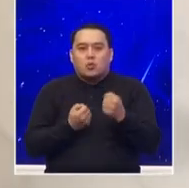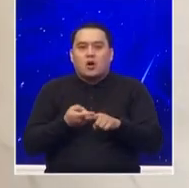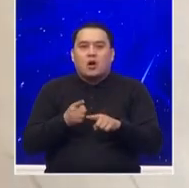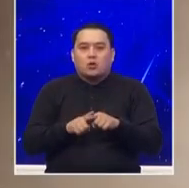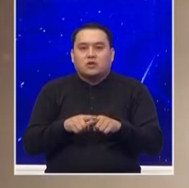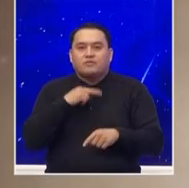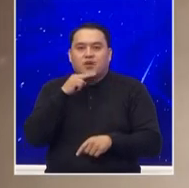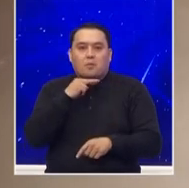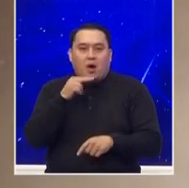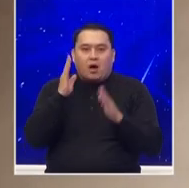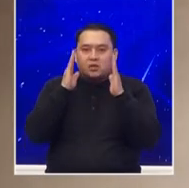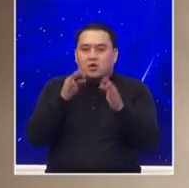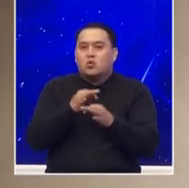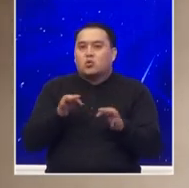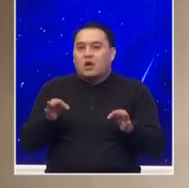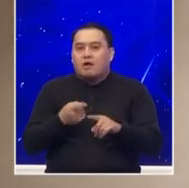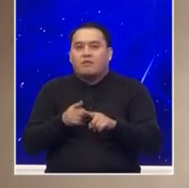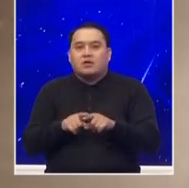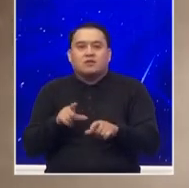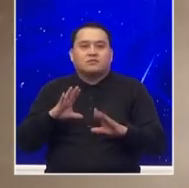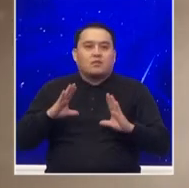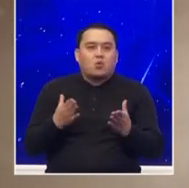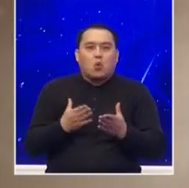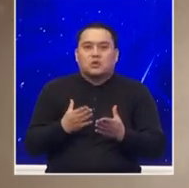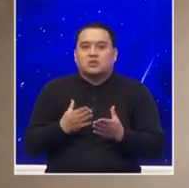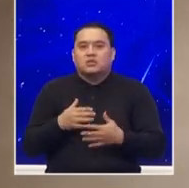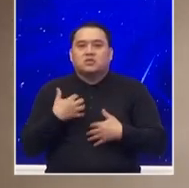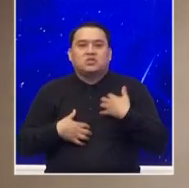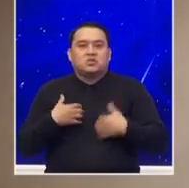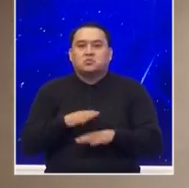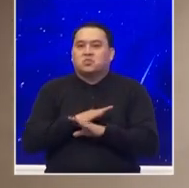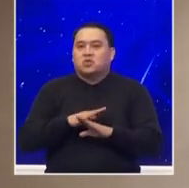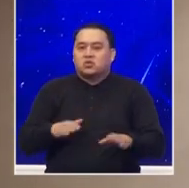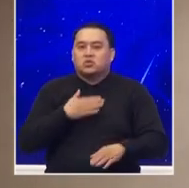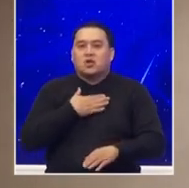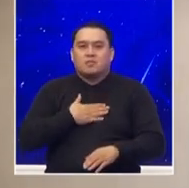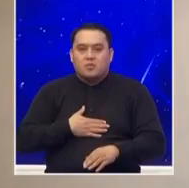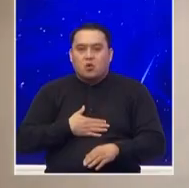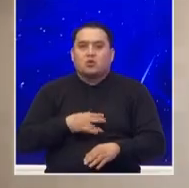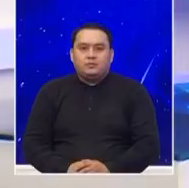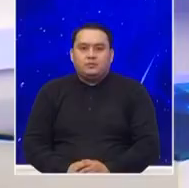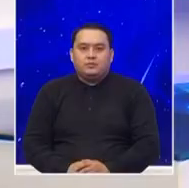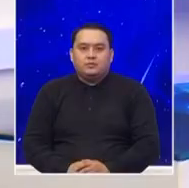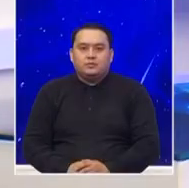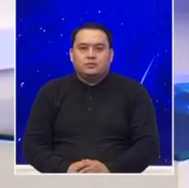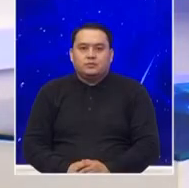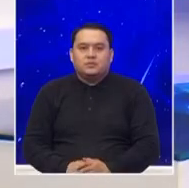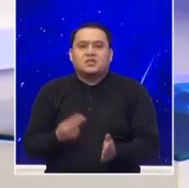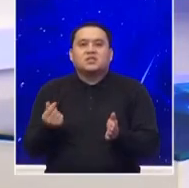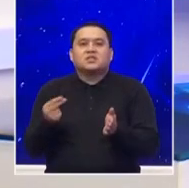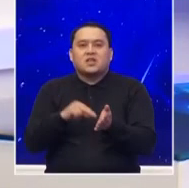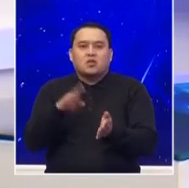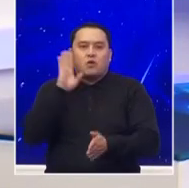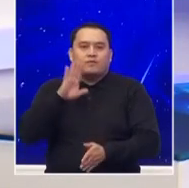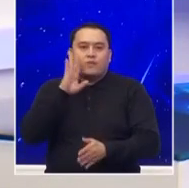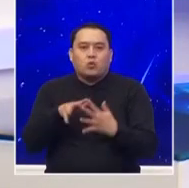чтобы не привлечь внимание посторонних, все эти действия совершались не спеша, сообщили в пресс-службе ТП Нур-Султана. Тарифы на воду